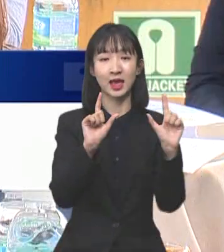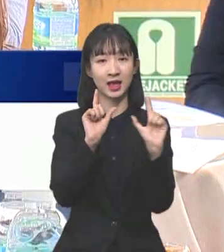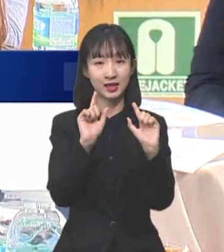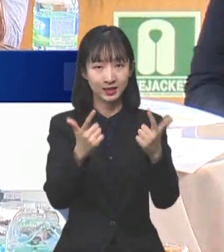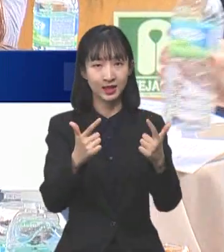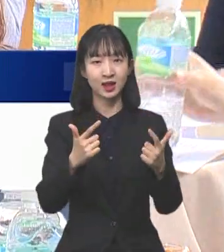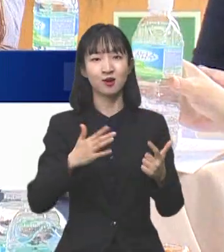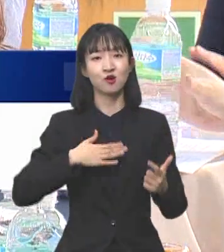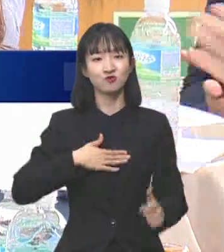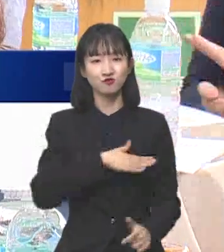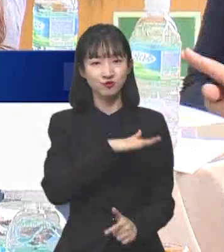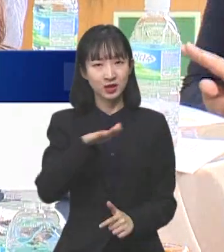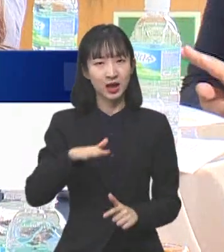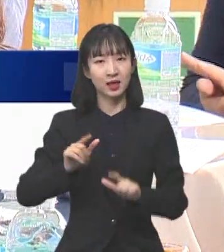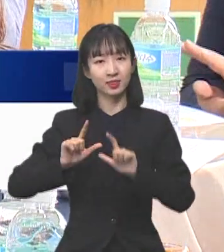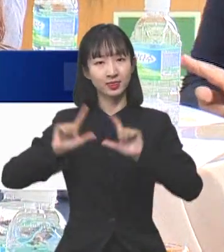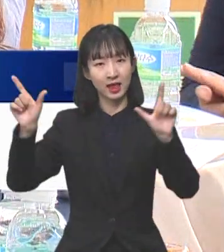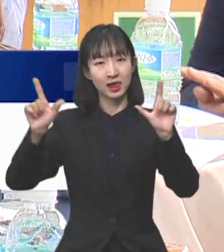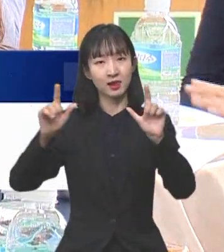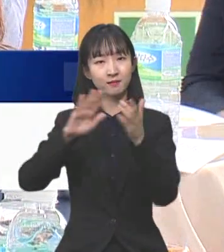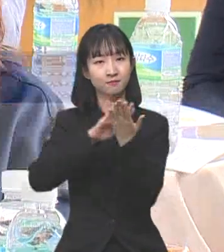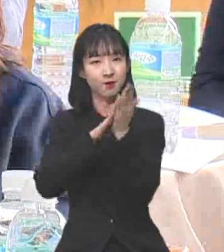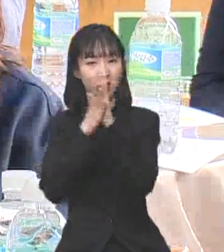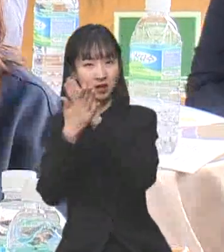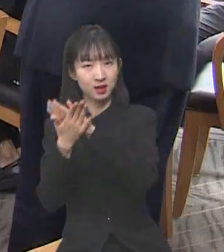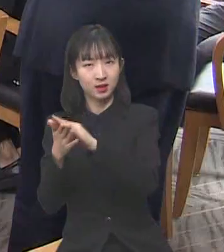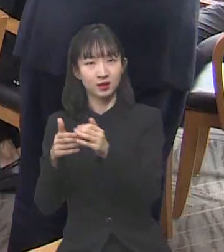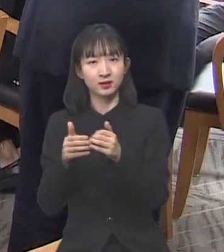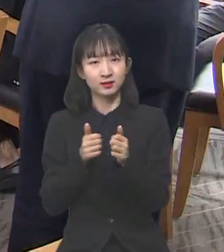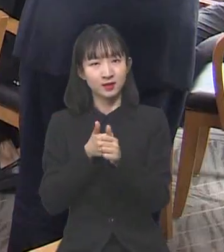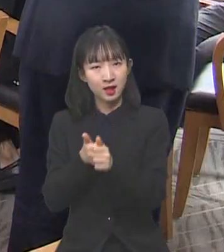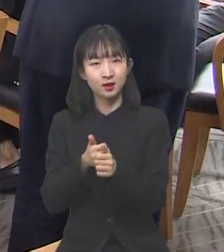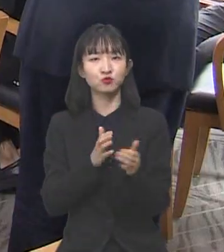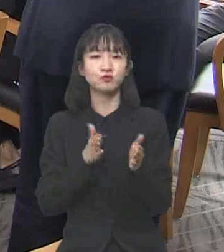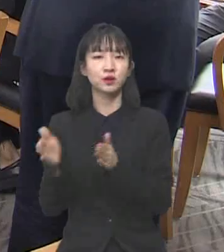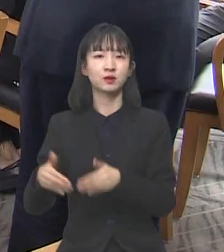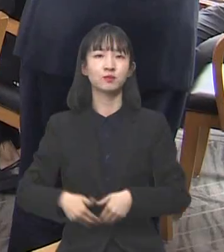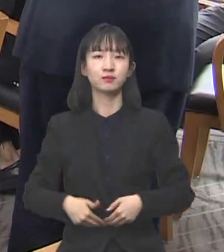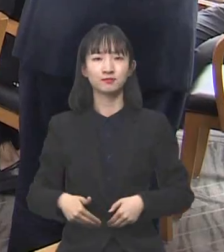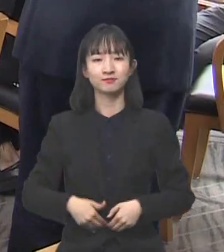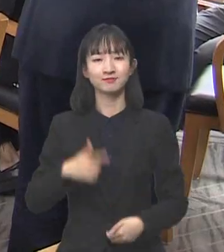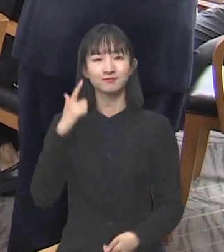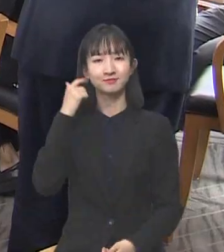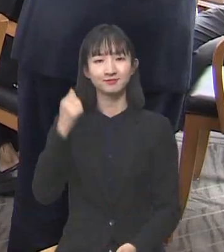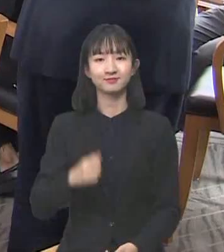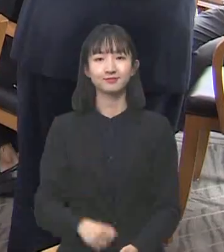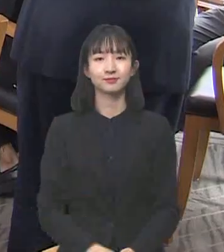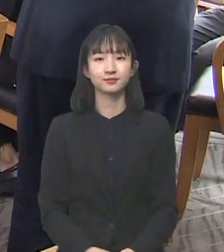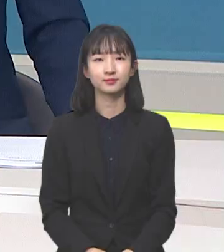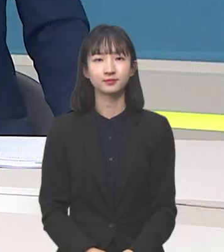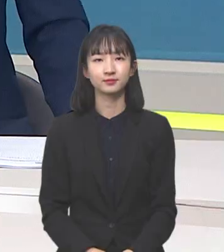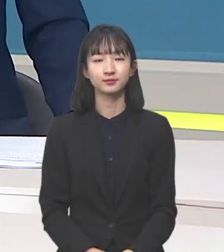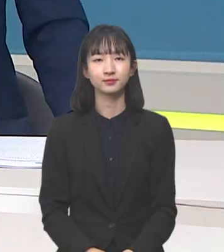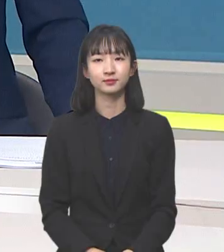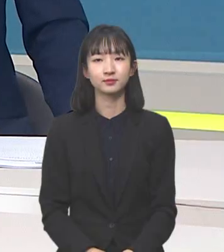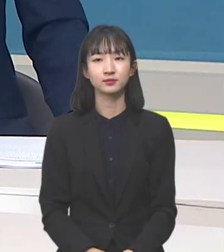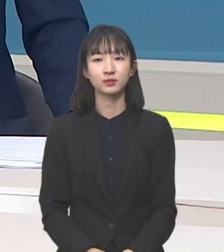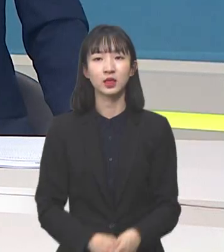대응을 하면 사실 우리 하는 것이 중요하다고 생각하나 티브로드 뉴스 개 상민 입니다